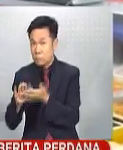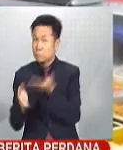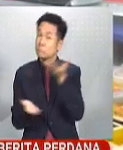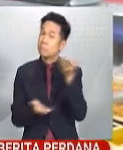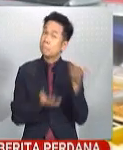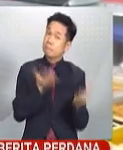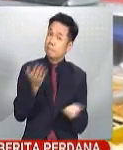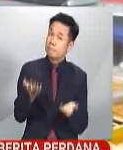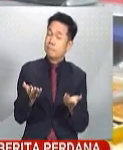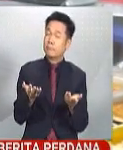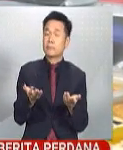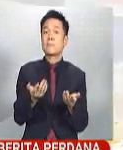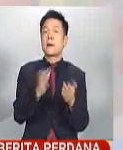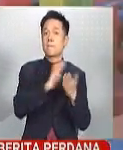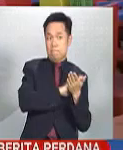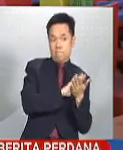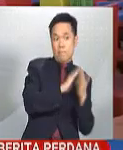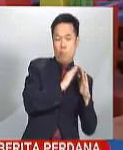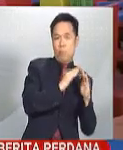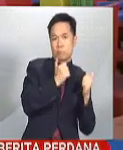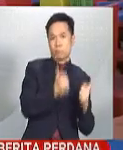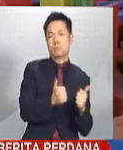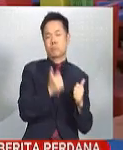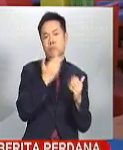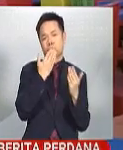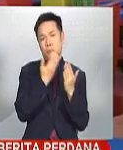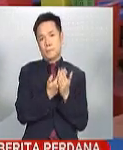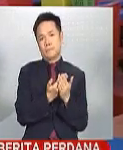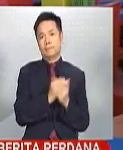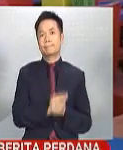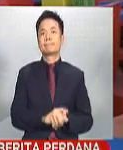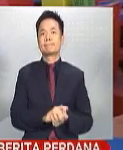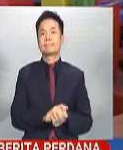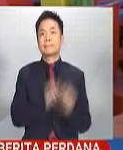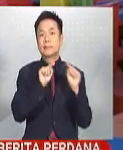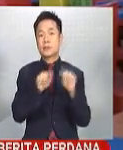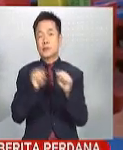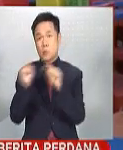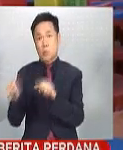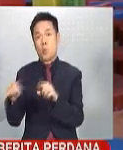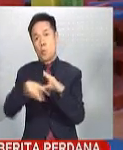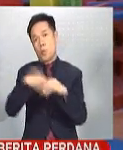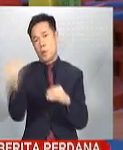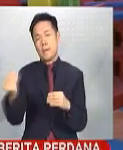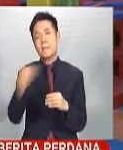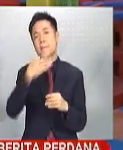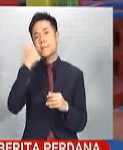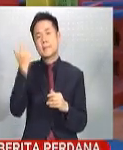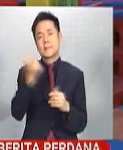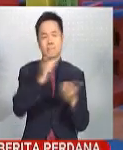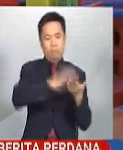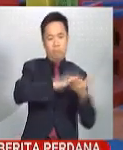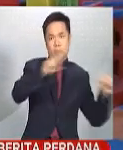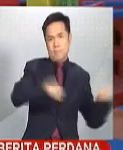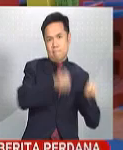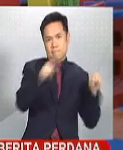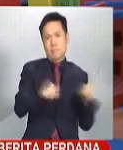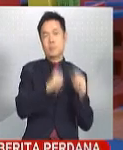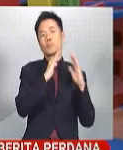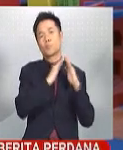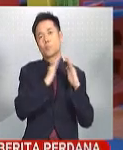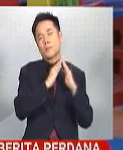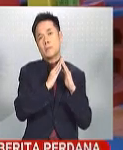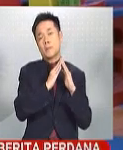dekat rumah masak lagi bagus. Prefer makan kat kedai ni waktu-waktu tentu je, tapi kita prefer makan kat rumah. Masak kat rumah lebih baik.